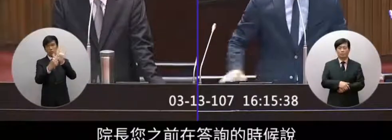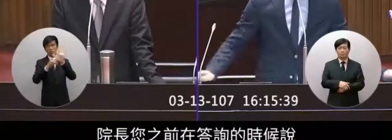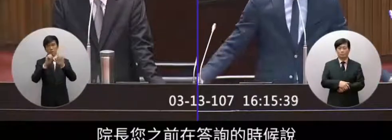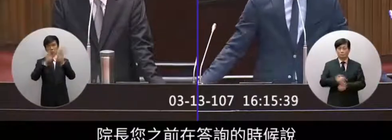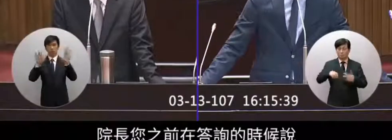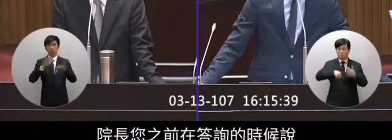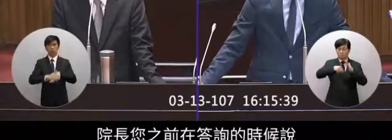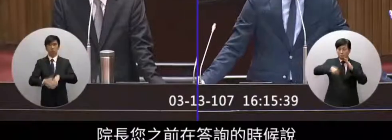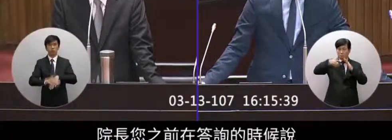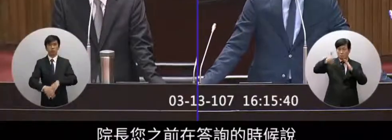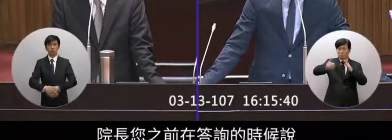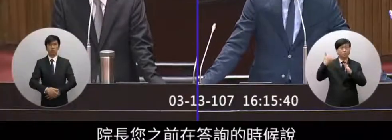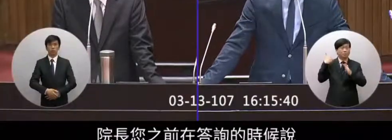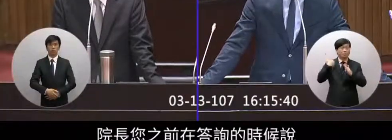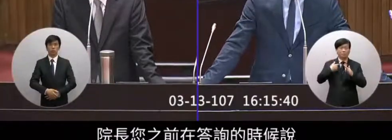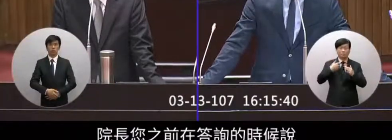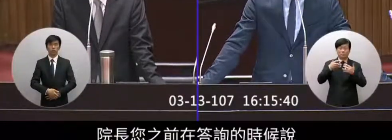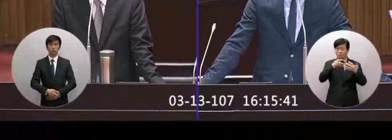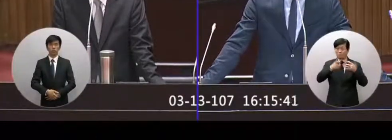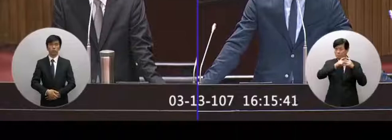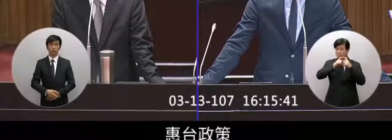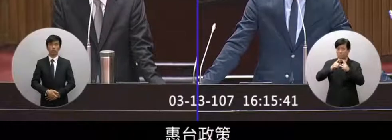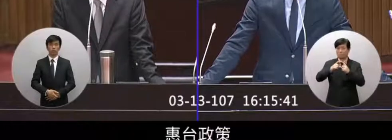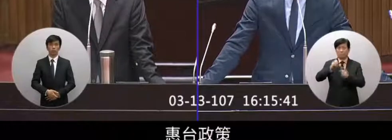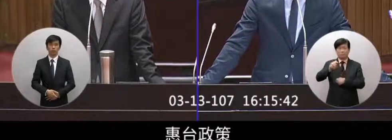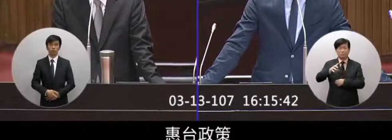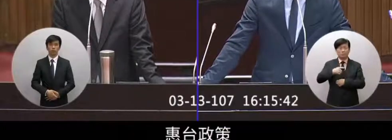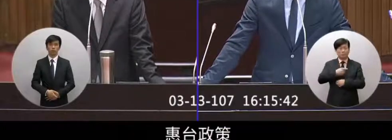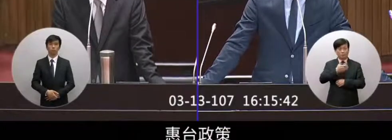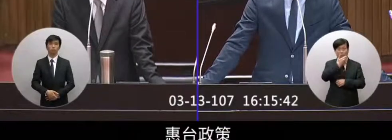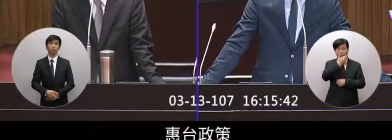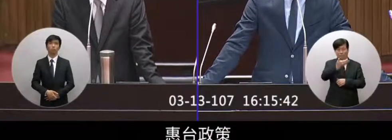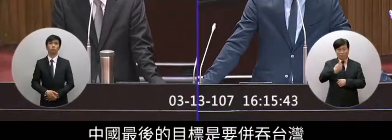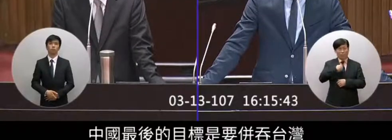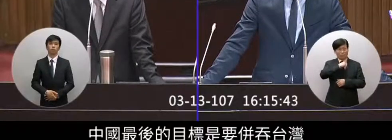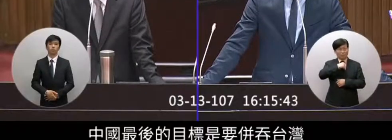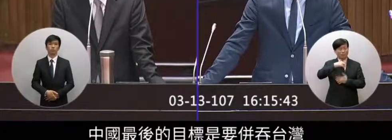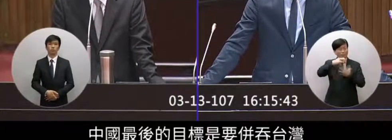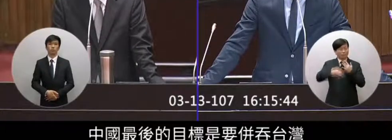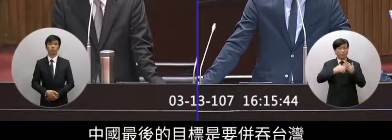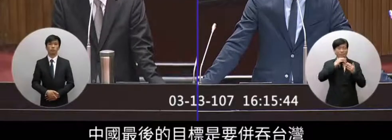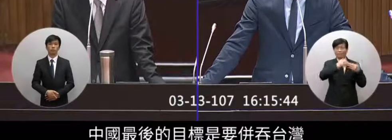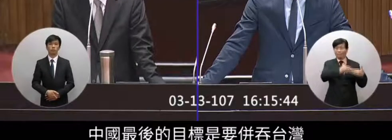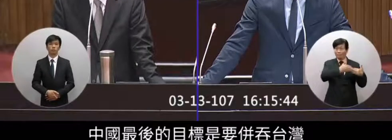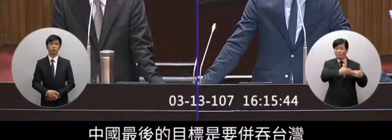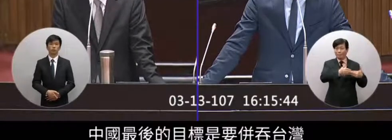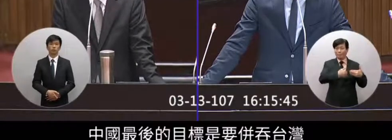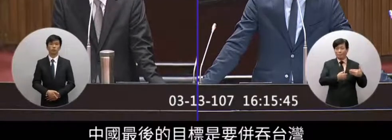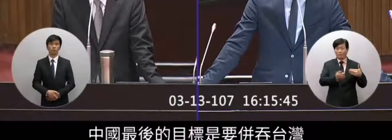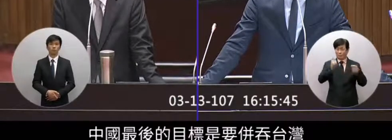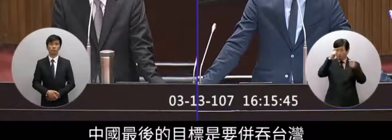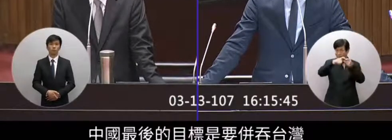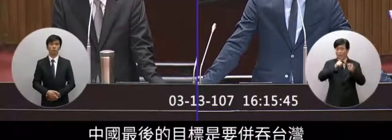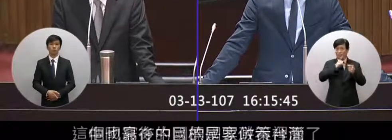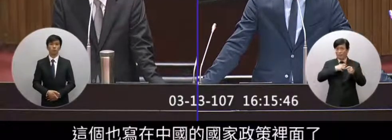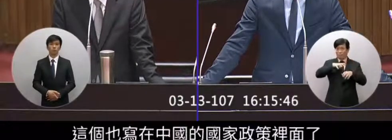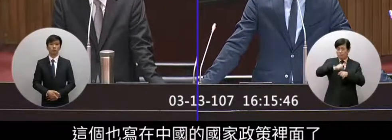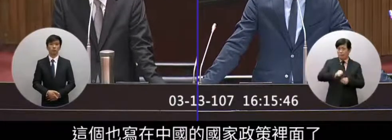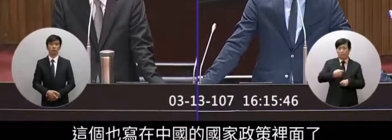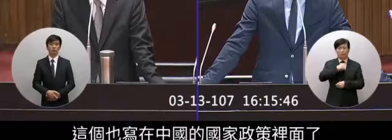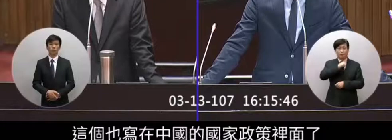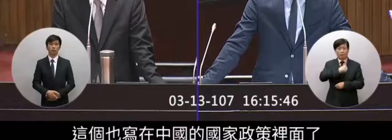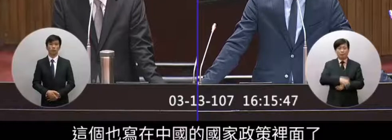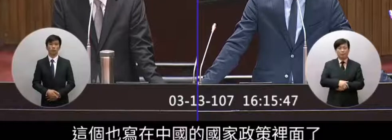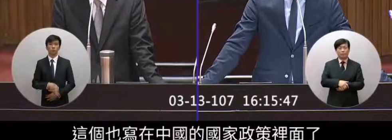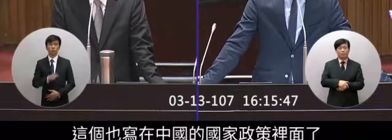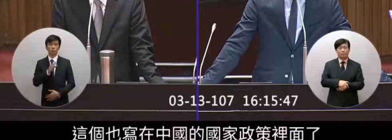协。所以院长之前您在答询的时候说，惠台政策是中国最后的目标是要并吞台湾， 这